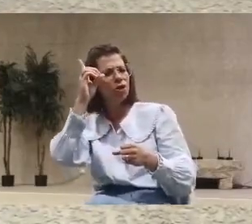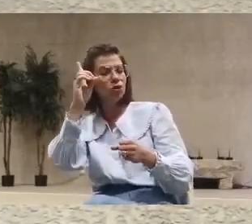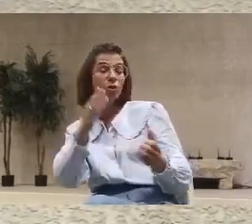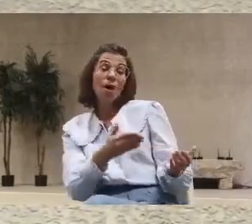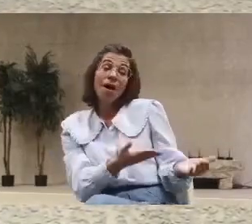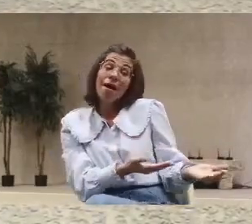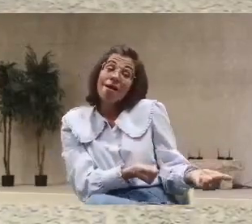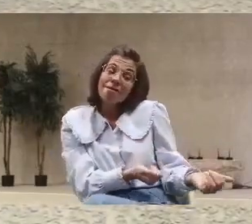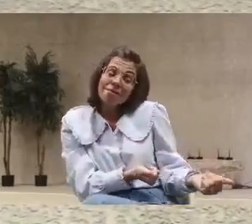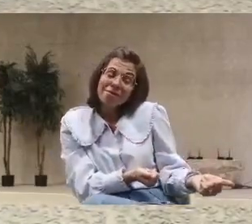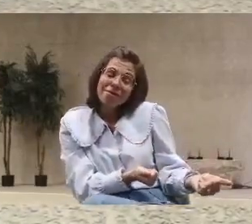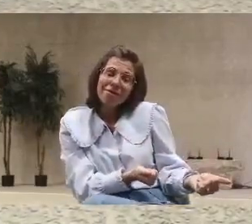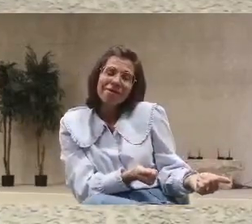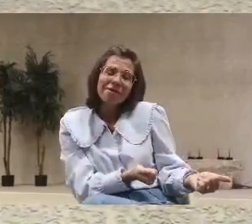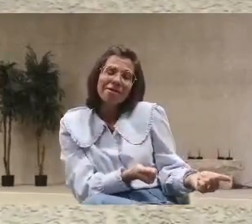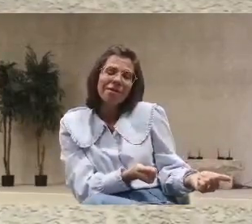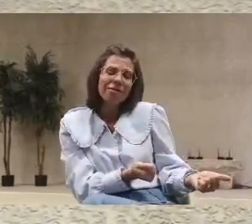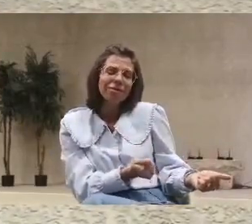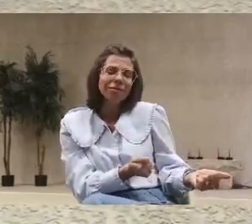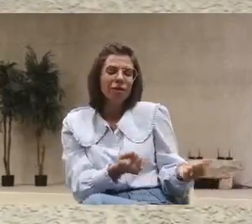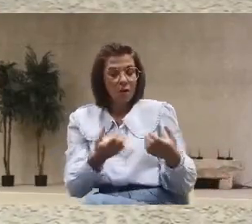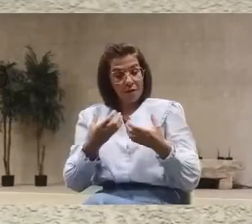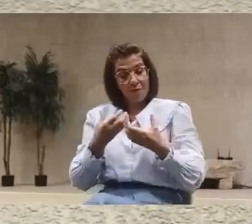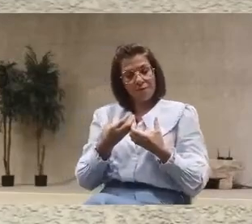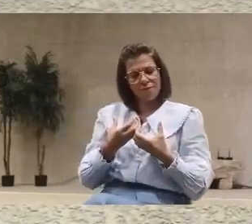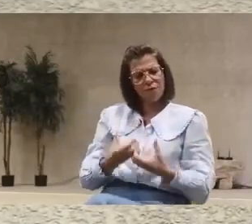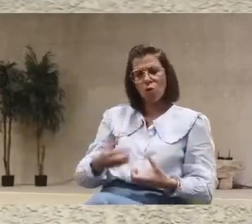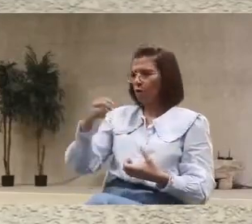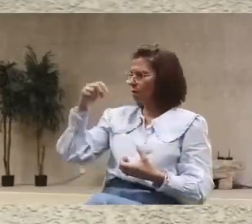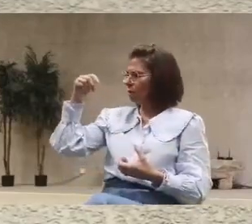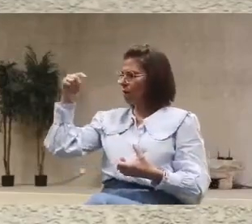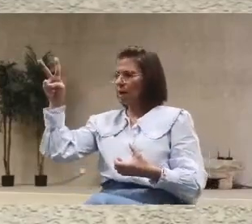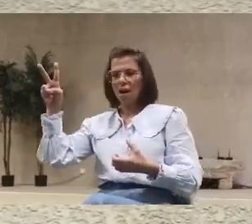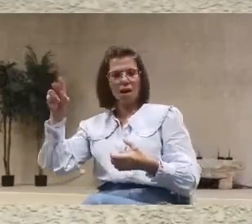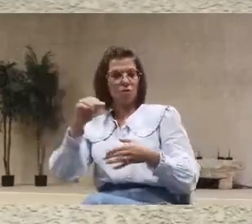que la volonté de Dieu, c'est cette justice,